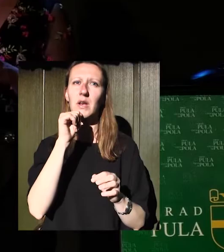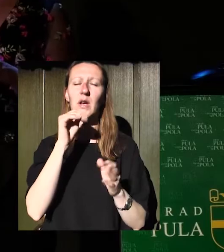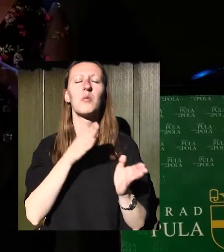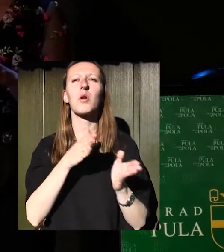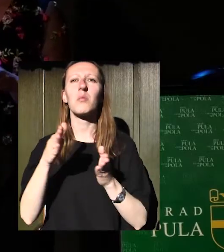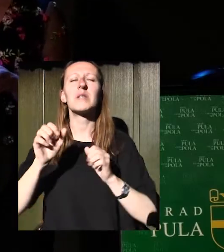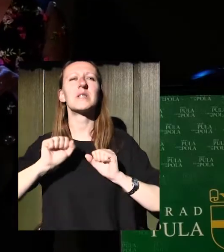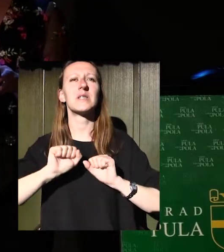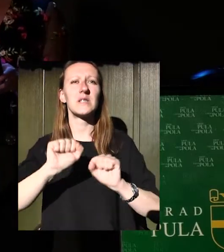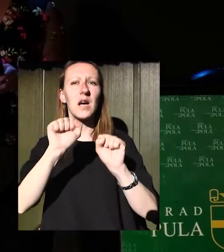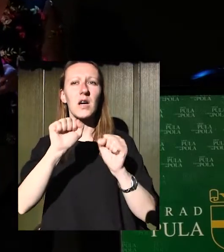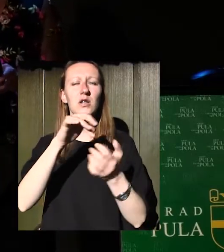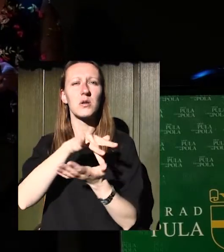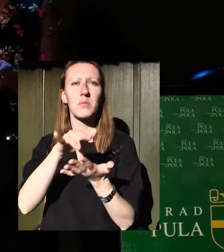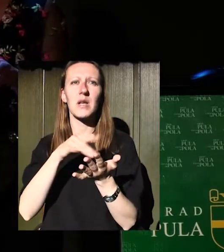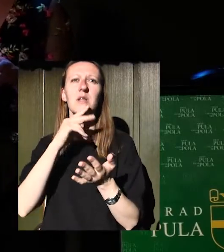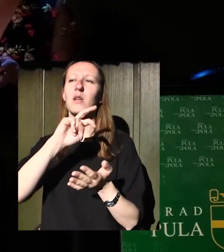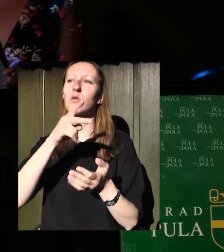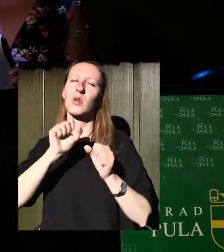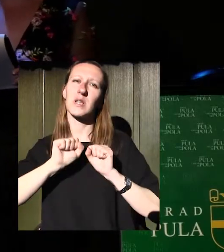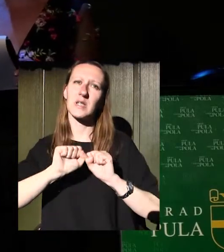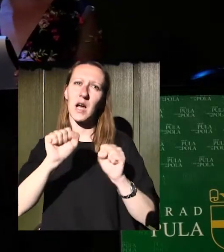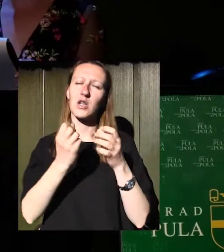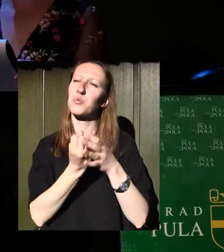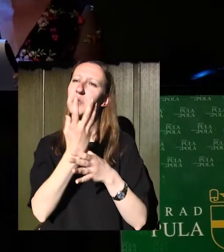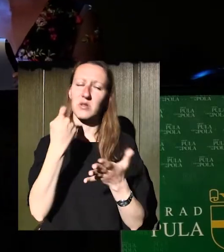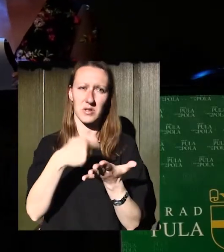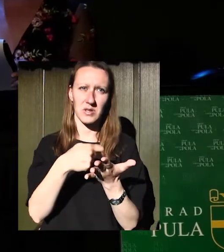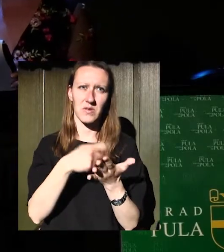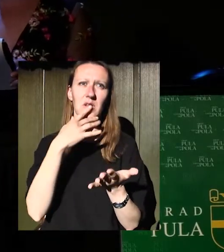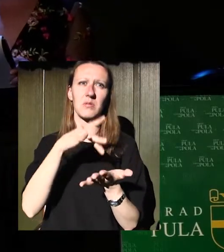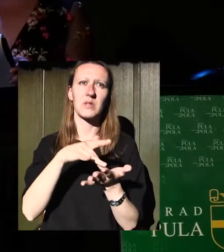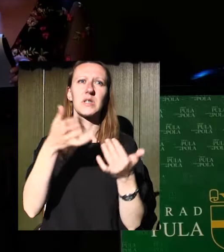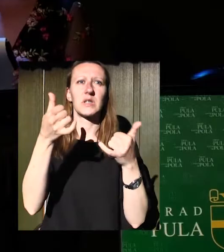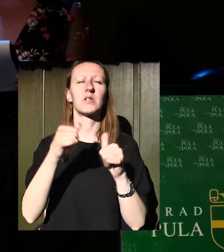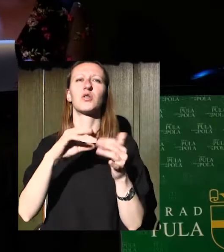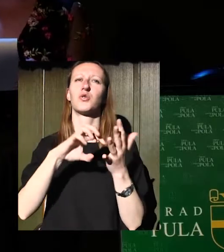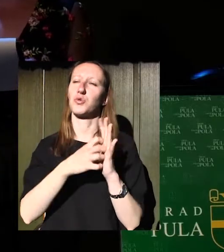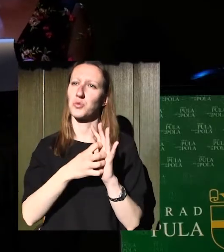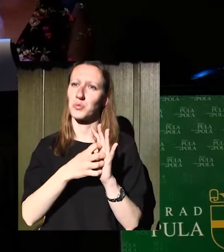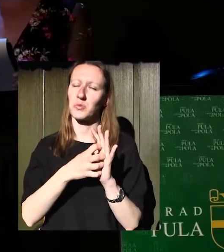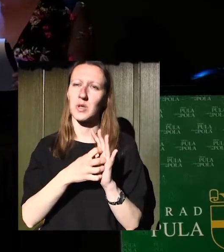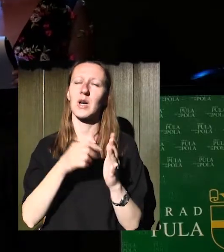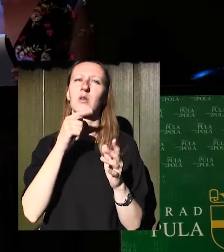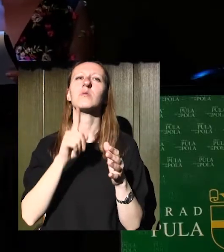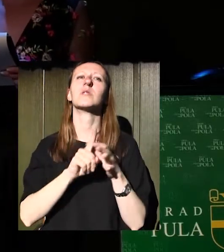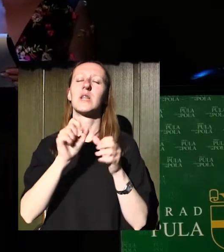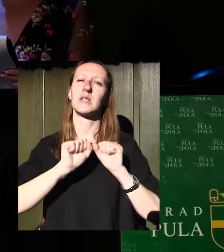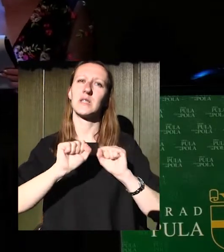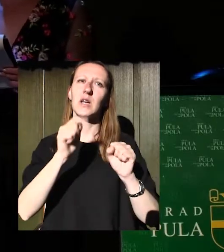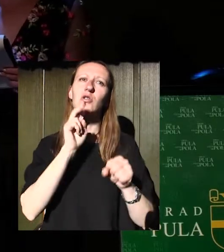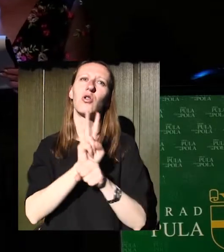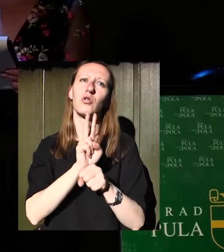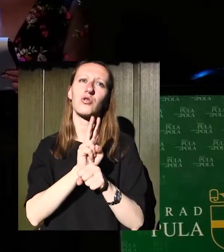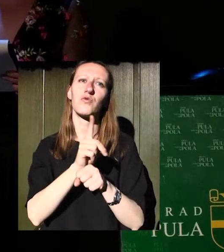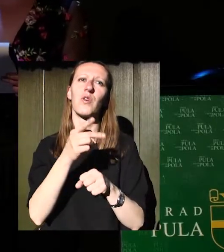i promicanje zaštićenih područja i drugih zaštićenih prirodnih vrijednosti na području Istarske županije u cilju